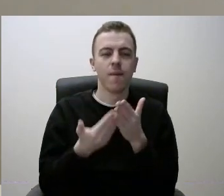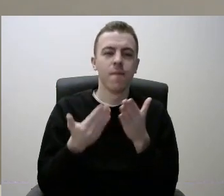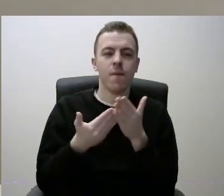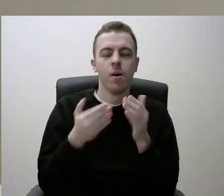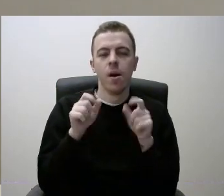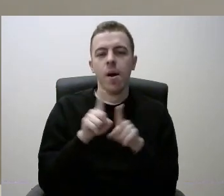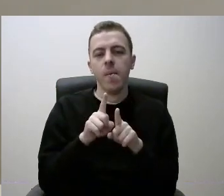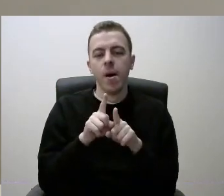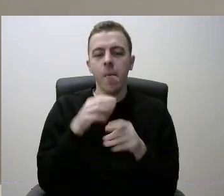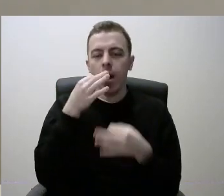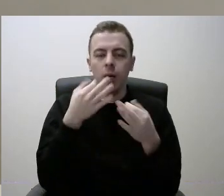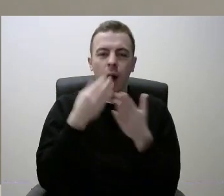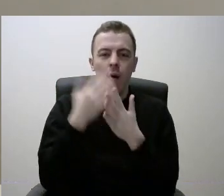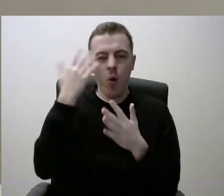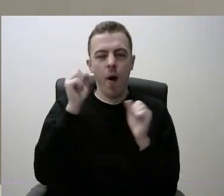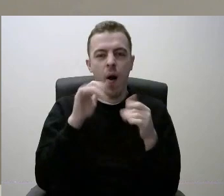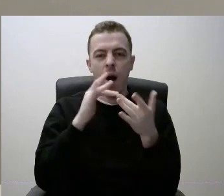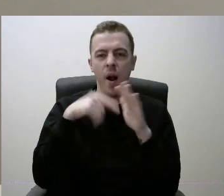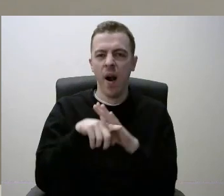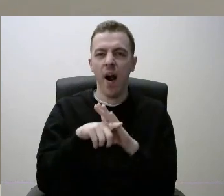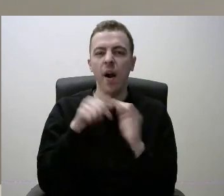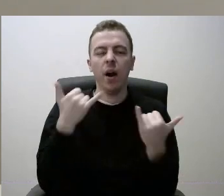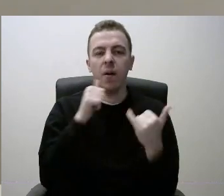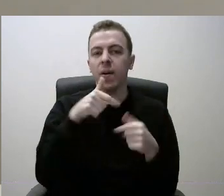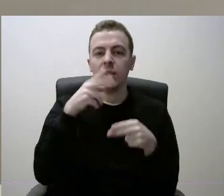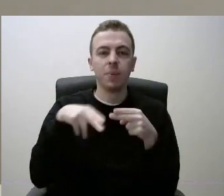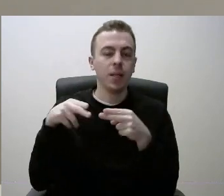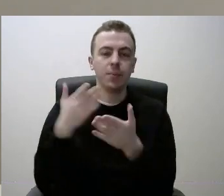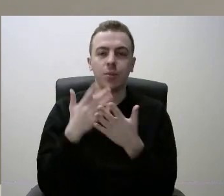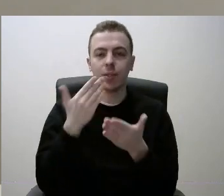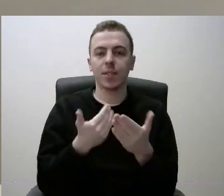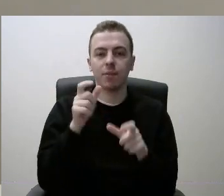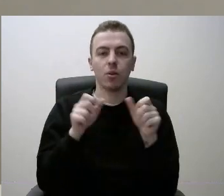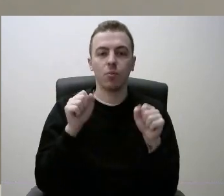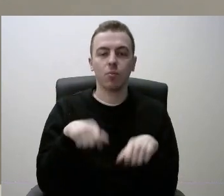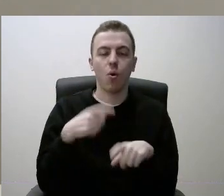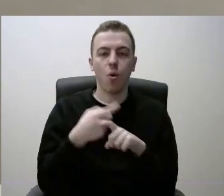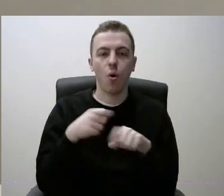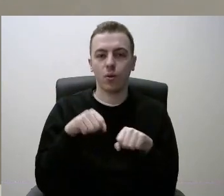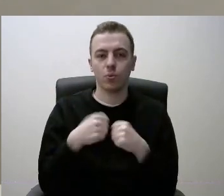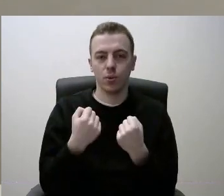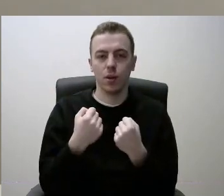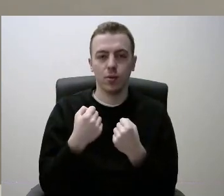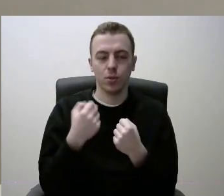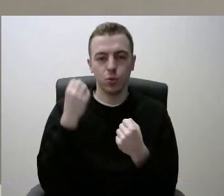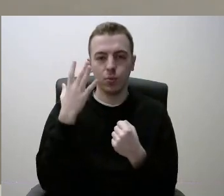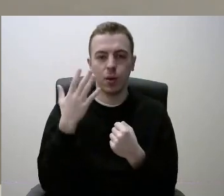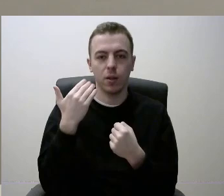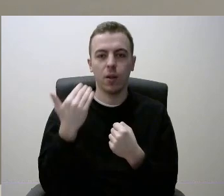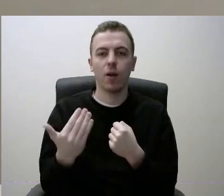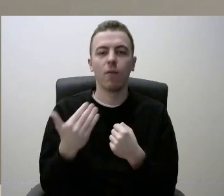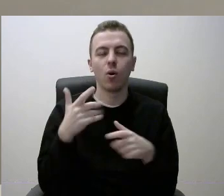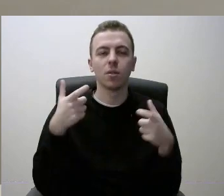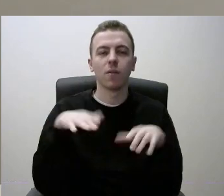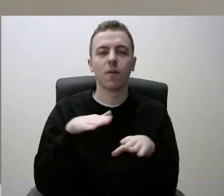tarp visų dokumentų ir sprendimų kiekvienas gyventojas gali nusilaužti koją, suprasdamas apie tai, kas iš tikrųjų vyksta savivaldoje.